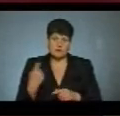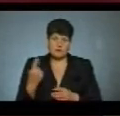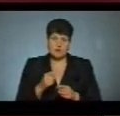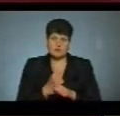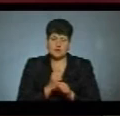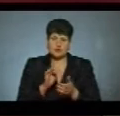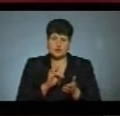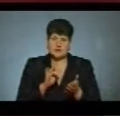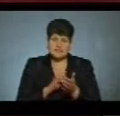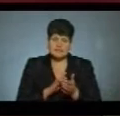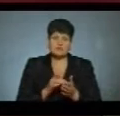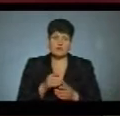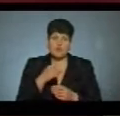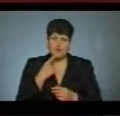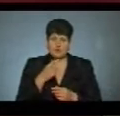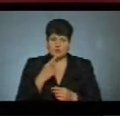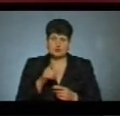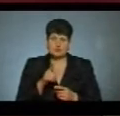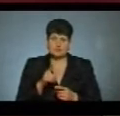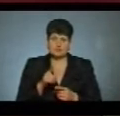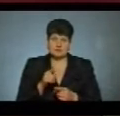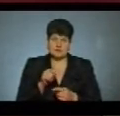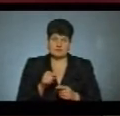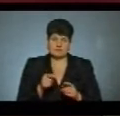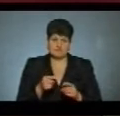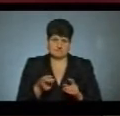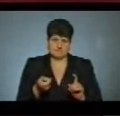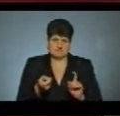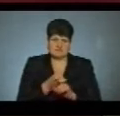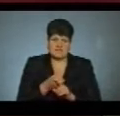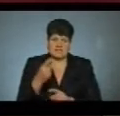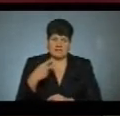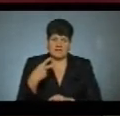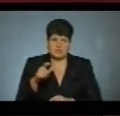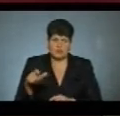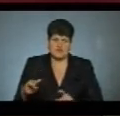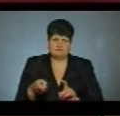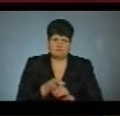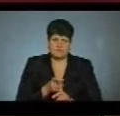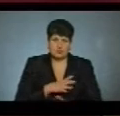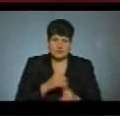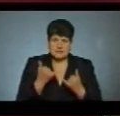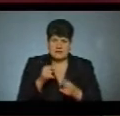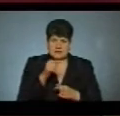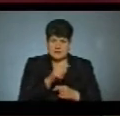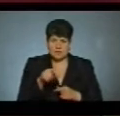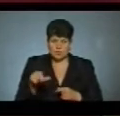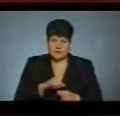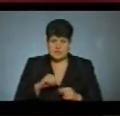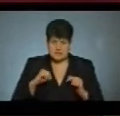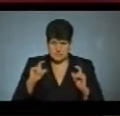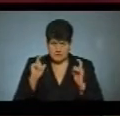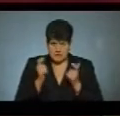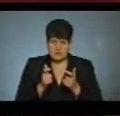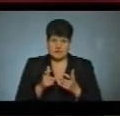центру Світлани Маціпури, епідеміологи встановили близько 20 контактних осіб цієї родини. Зараз вони на самоізоляції під